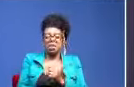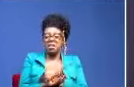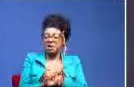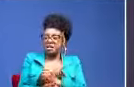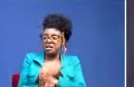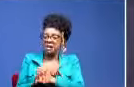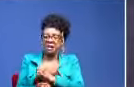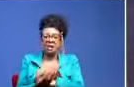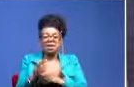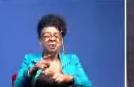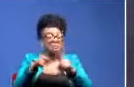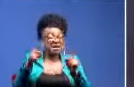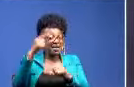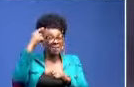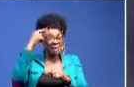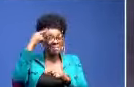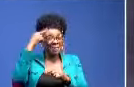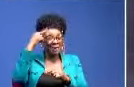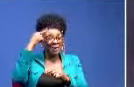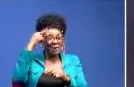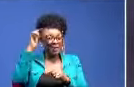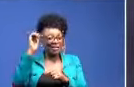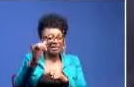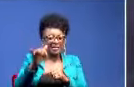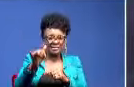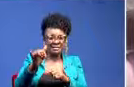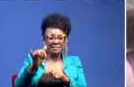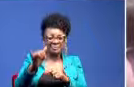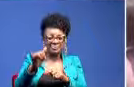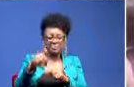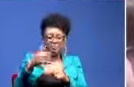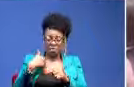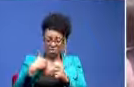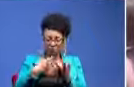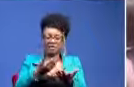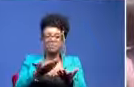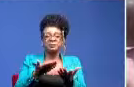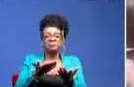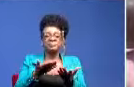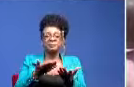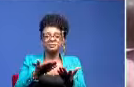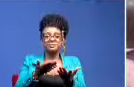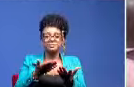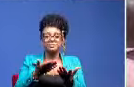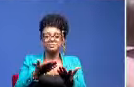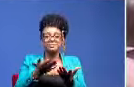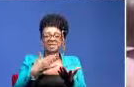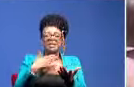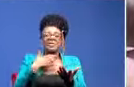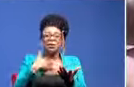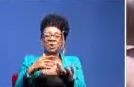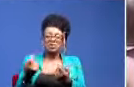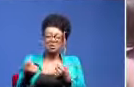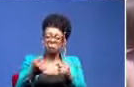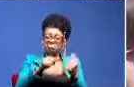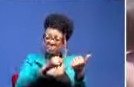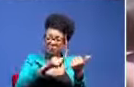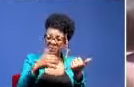lakini ukumbuke kura ziko crowd, kura haziko na hao. Ati wanataka waondoe Rigathi Gachagua walete kibaraka